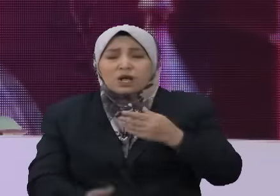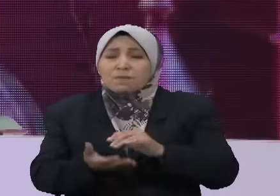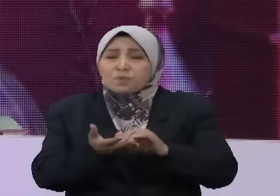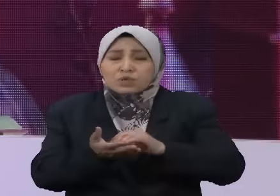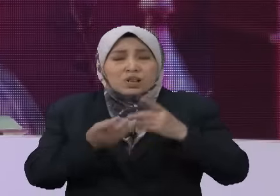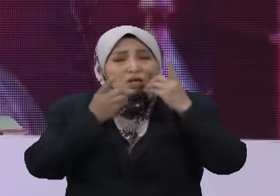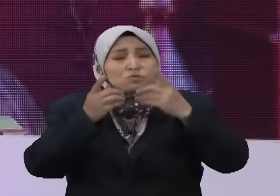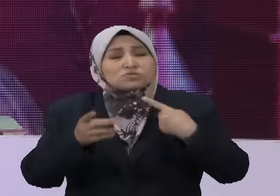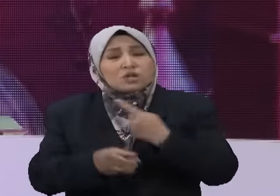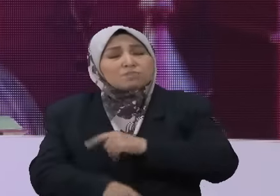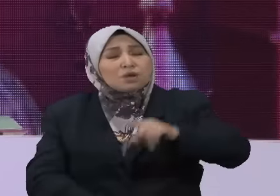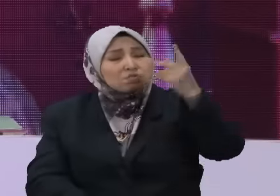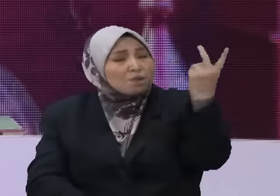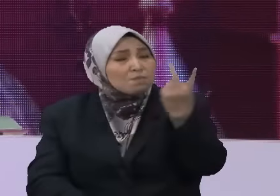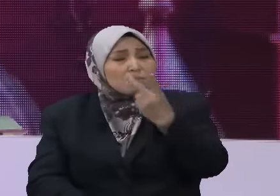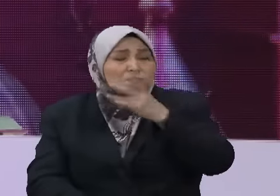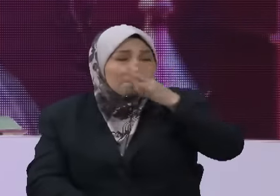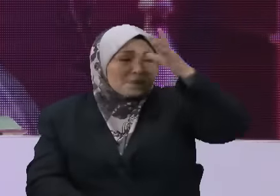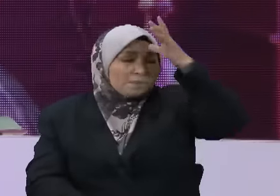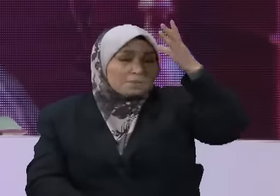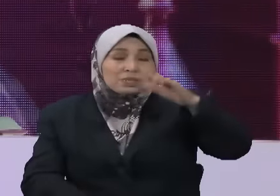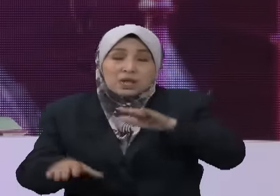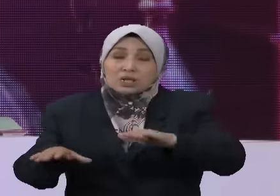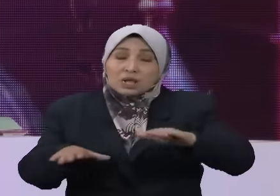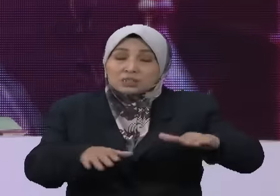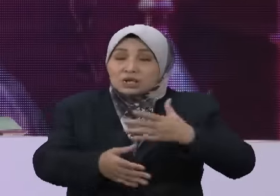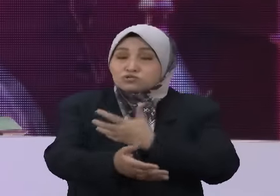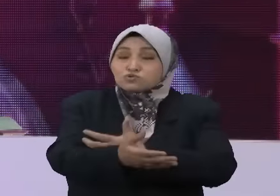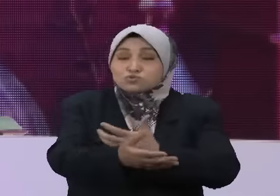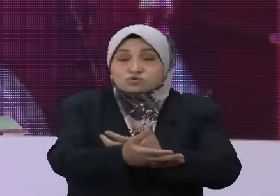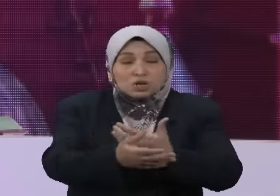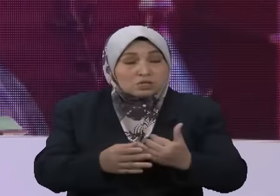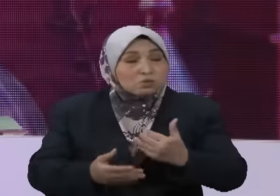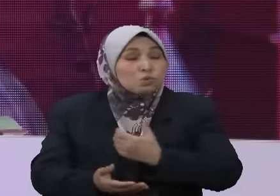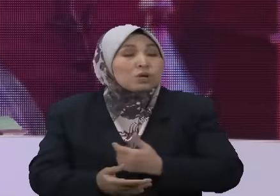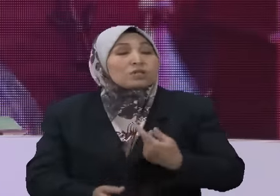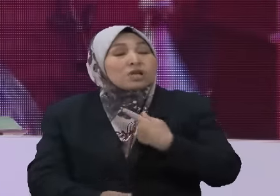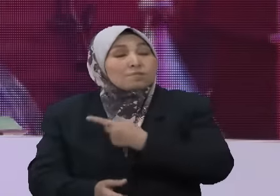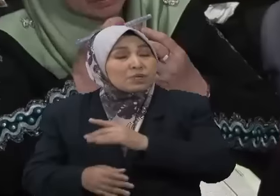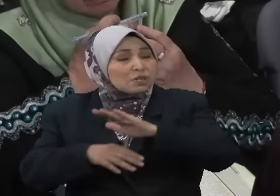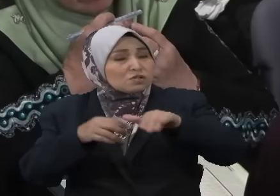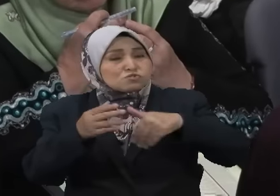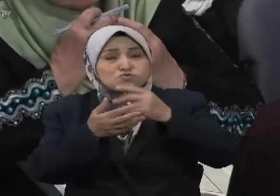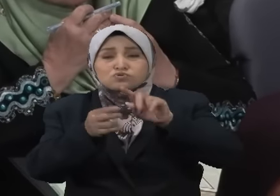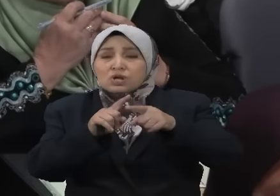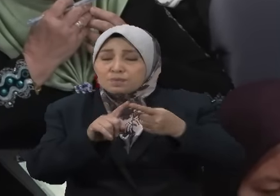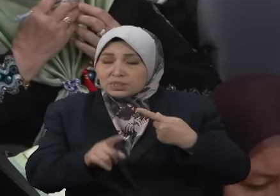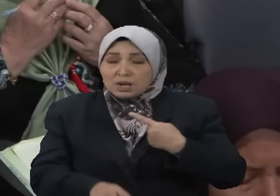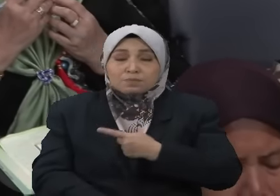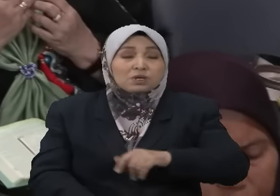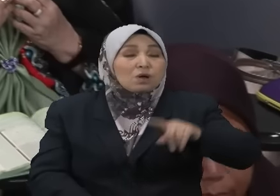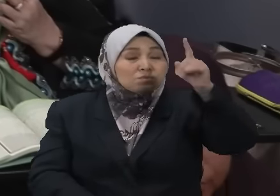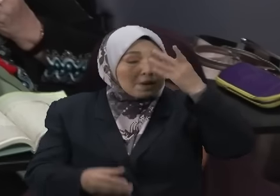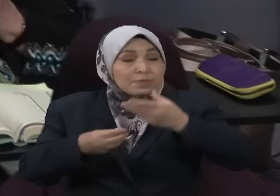dosa kami ya Allah kedua Ibu Bapa kami ya Allah anak-anak zuriat keturunan kami ya Allah dan seluruh sahabat-sahabat kami Ya Allah